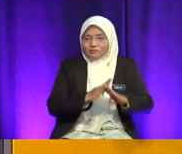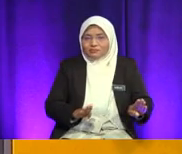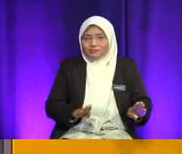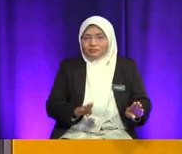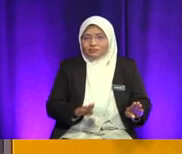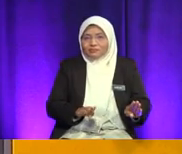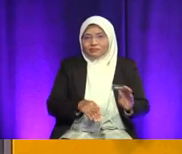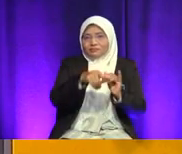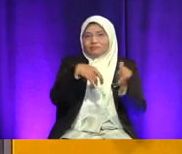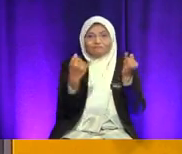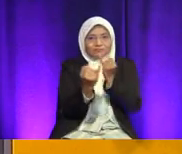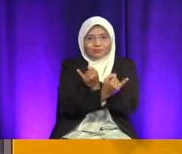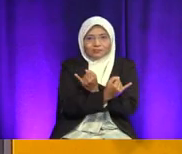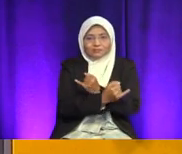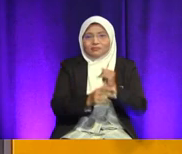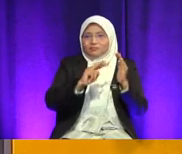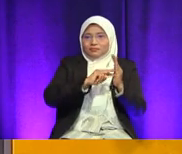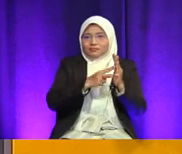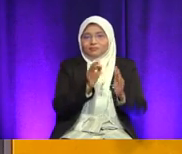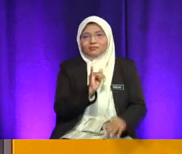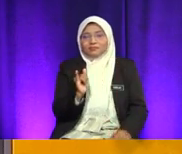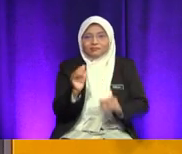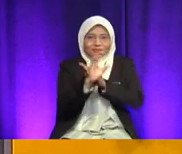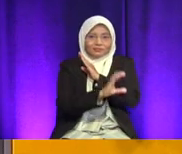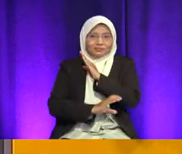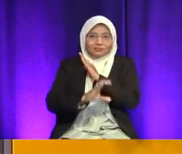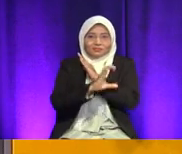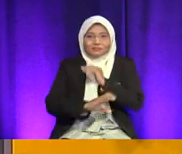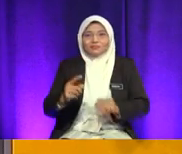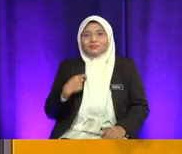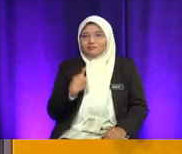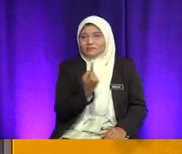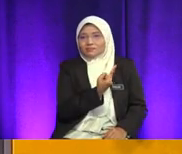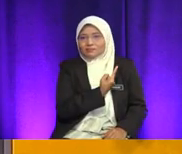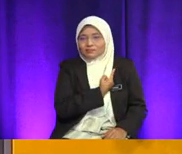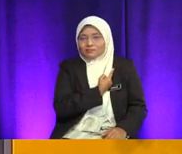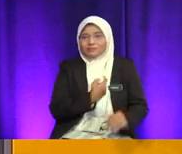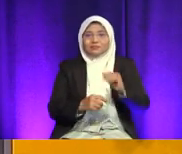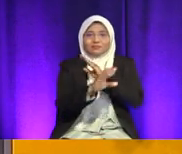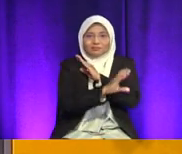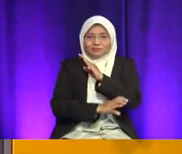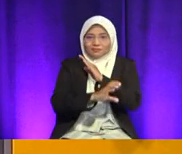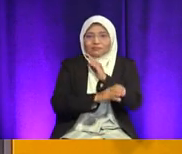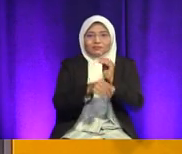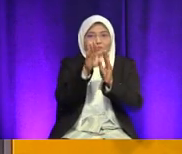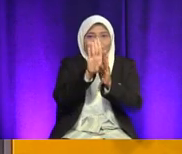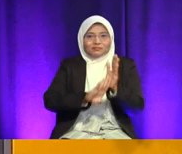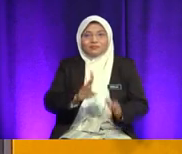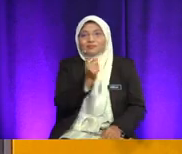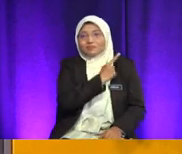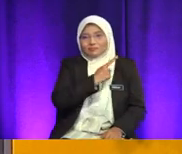bermakna negara kita ialah sebuah negara berdaulat bertepatan dengan tajuk kita pada kali ini